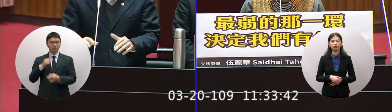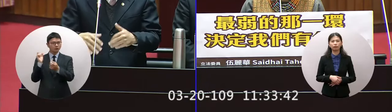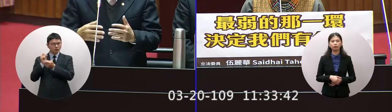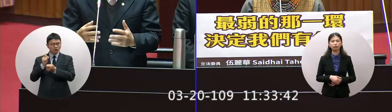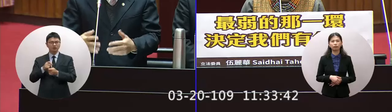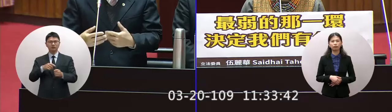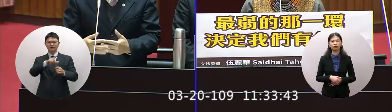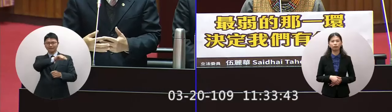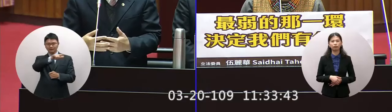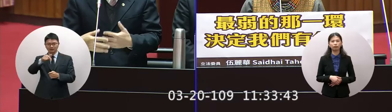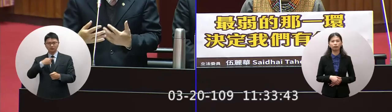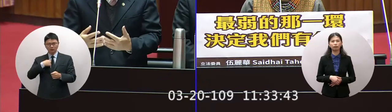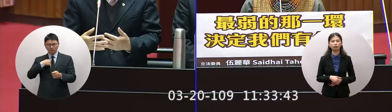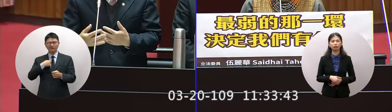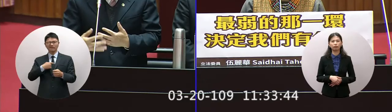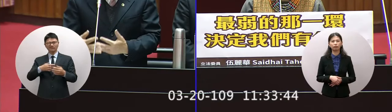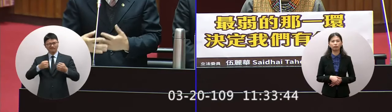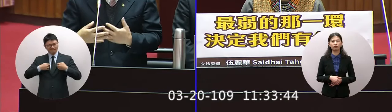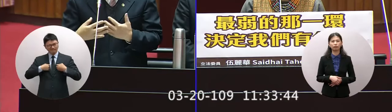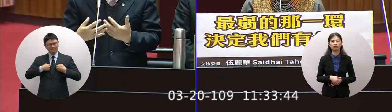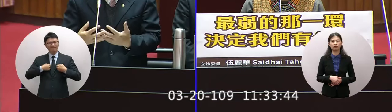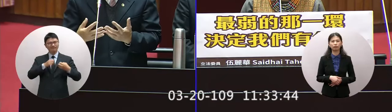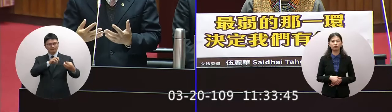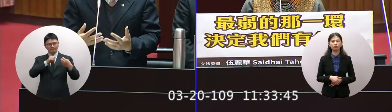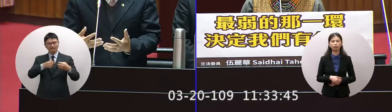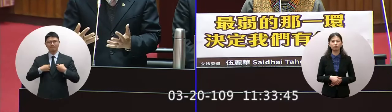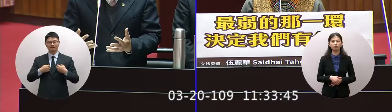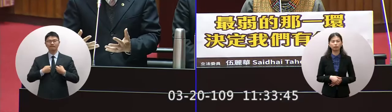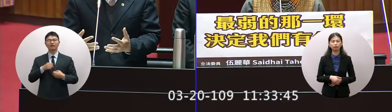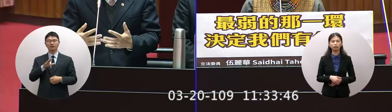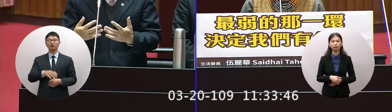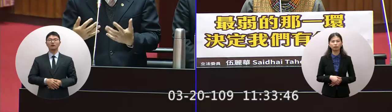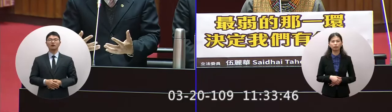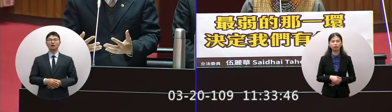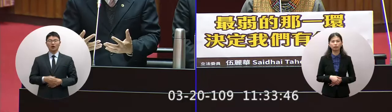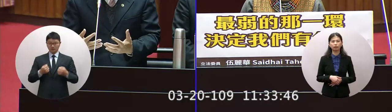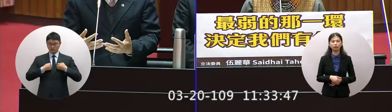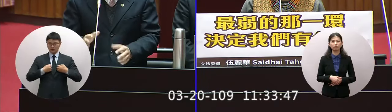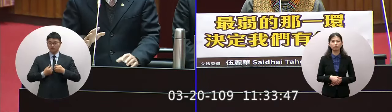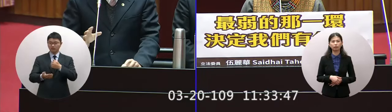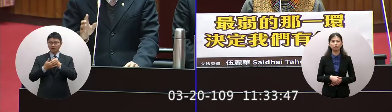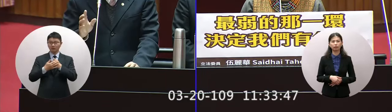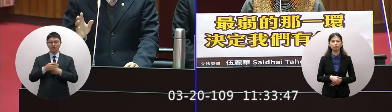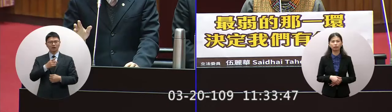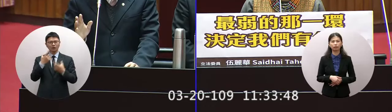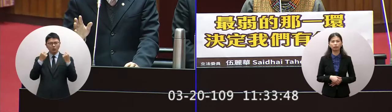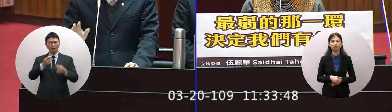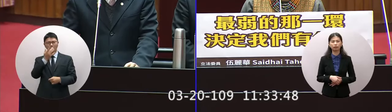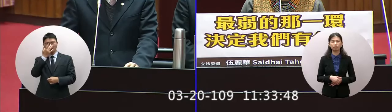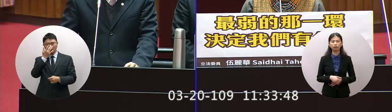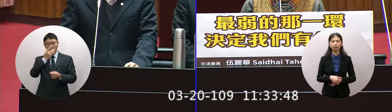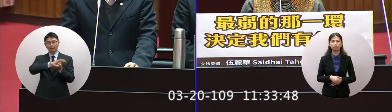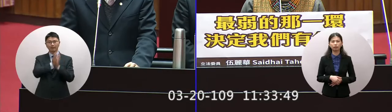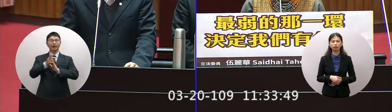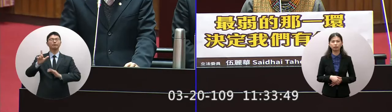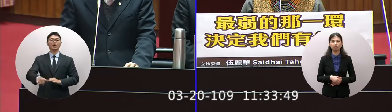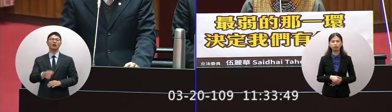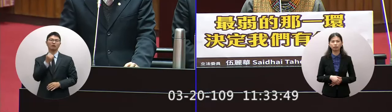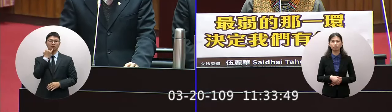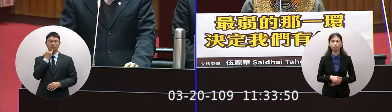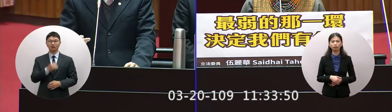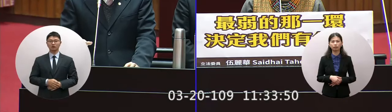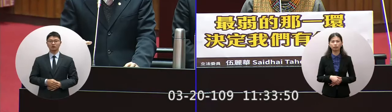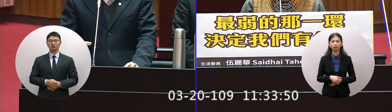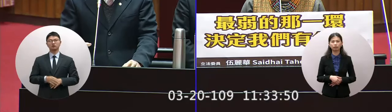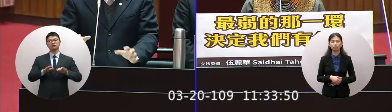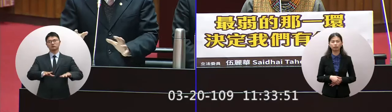师们做演练因为演练了才会把原来不熟悉的变熟悉那从这一次有一所国高中